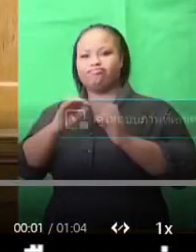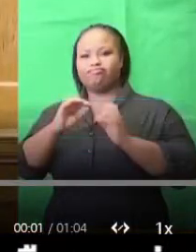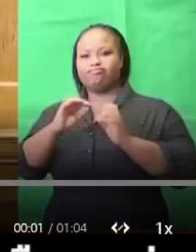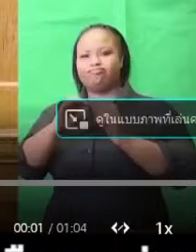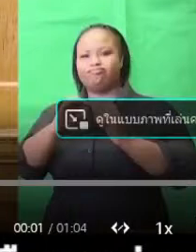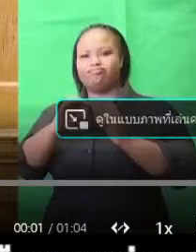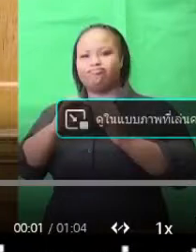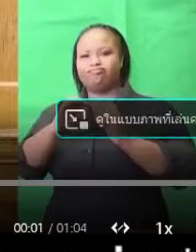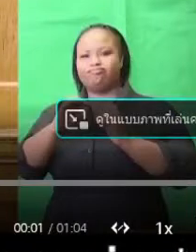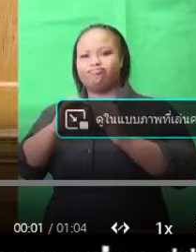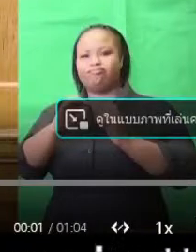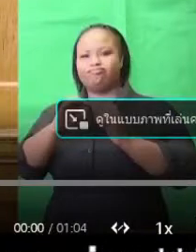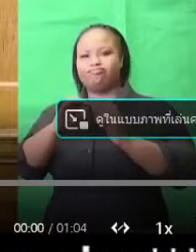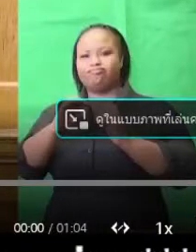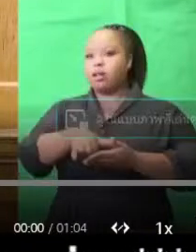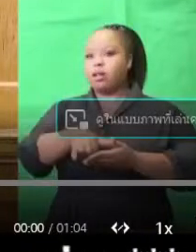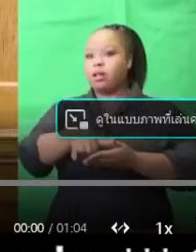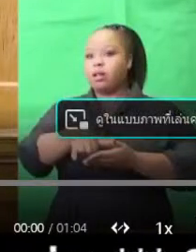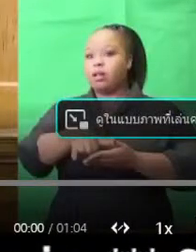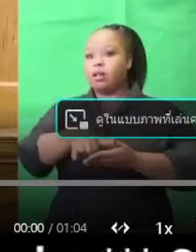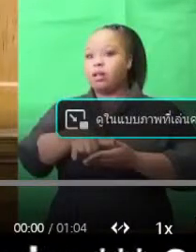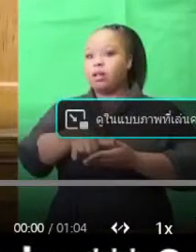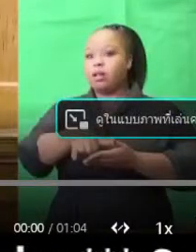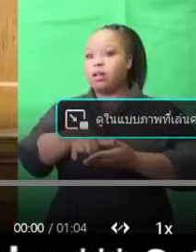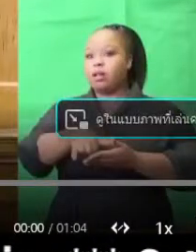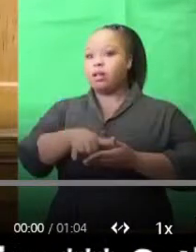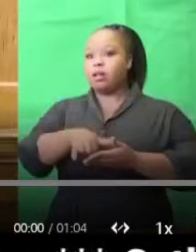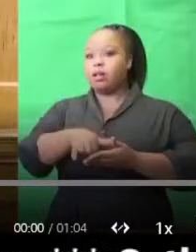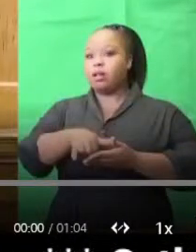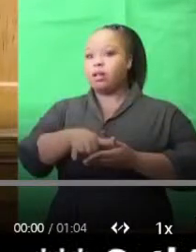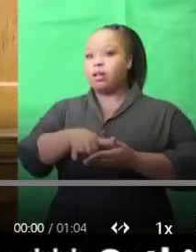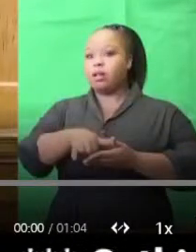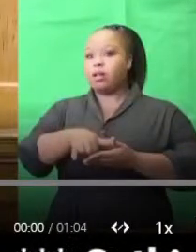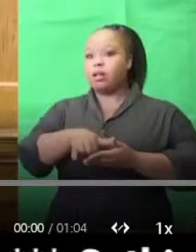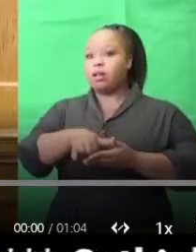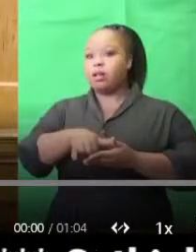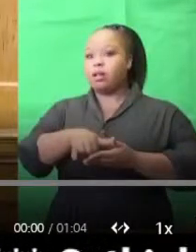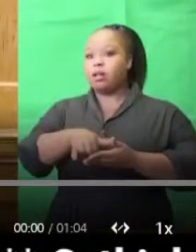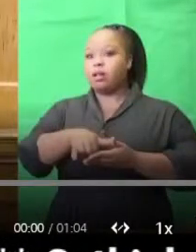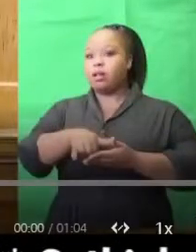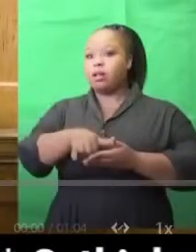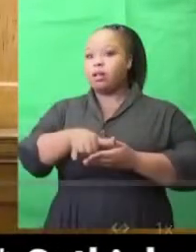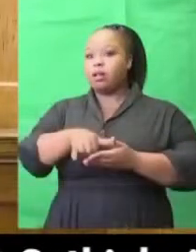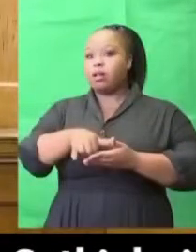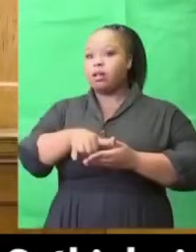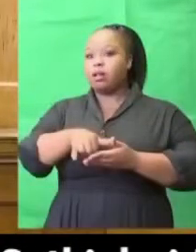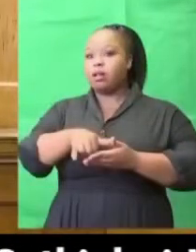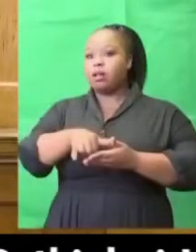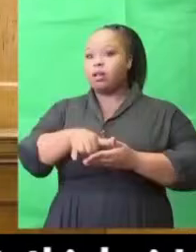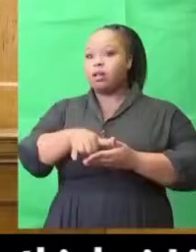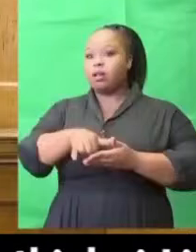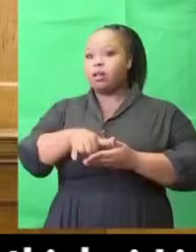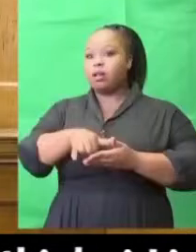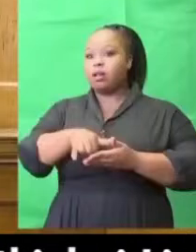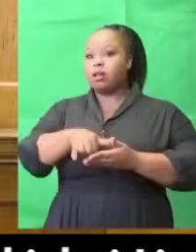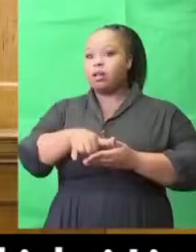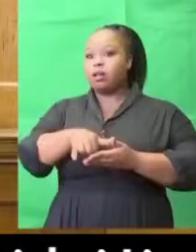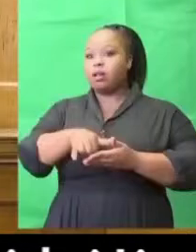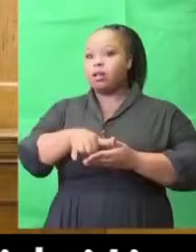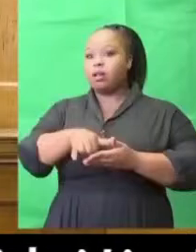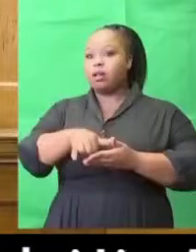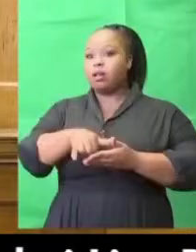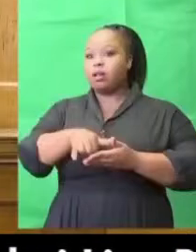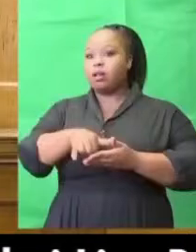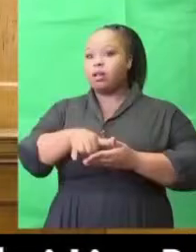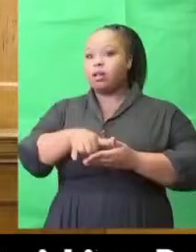นี้ก็ยิ่งจะมีผลกระทบต่อเศรษฐกิจของประเทศต่างๆคะแล้วก็ยิ่งจะทำให้ไม่สามารถจะ